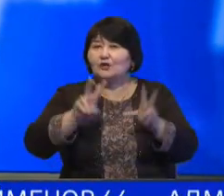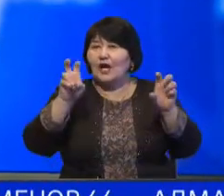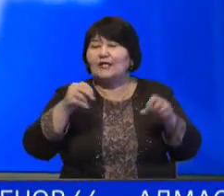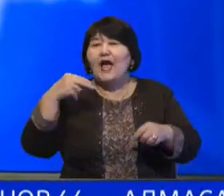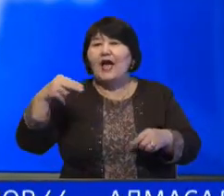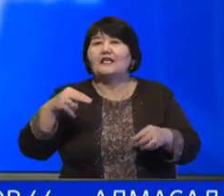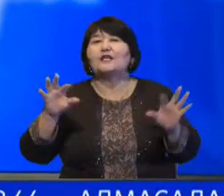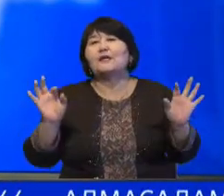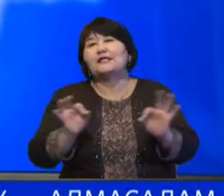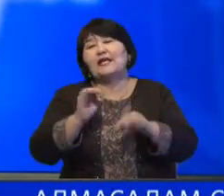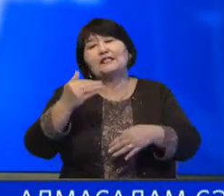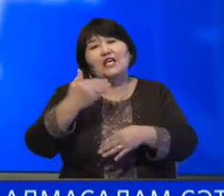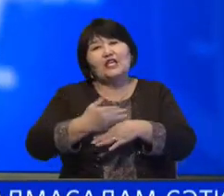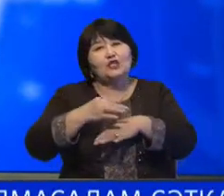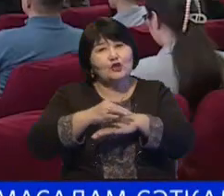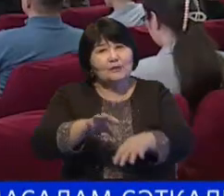әдеби сазда кеш ұйымдастырылды.